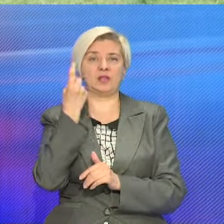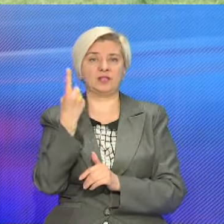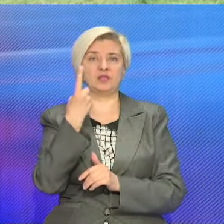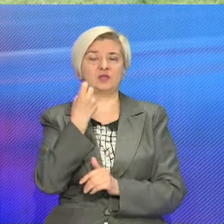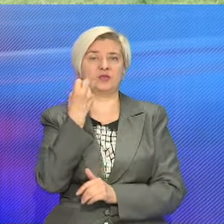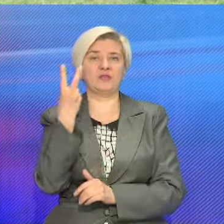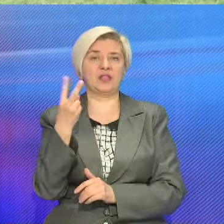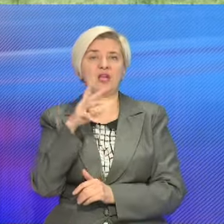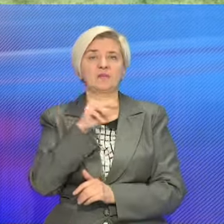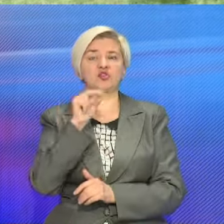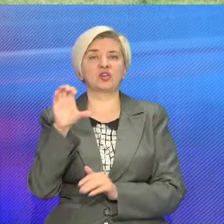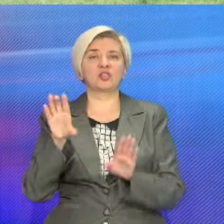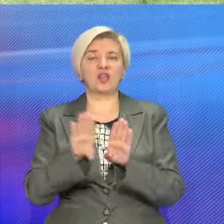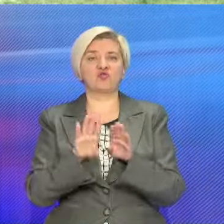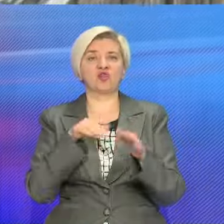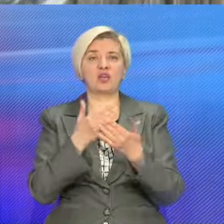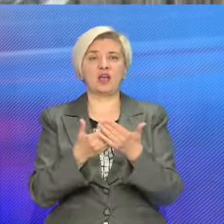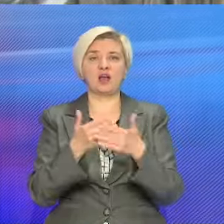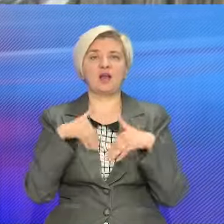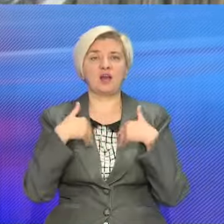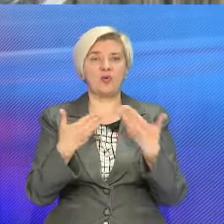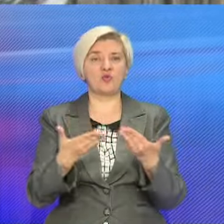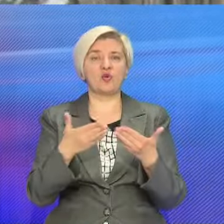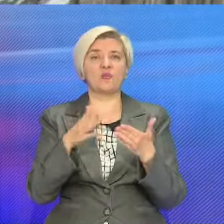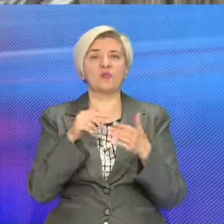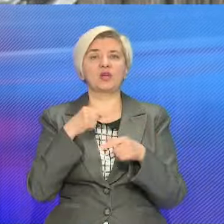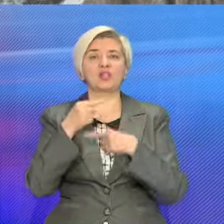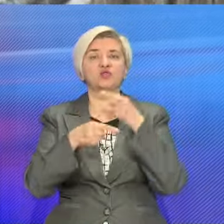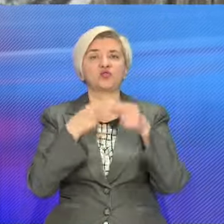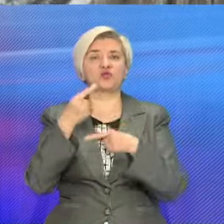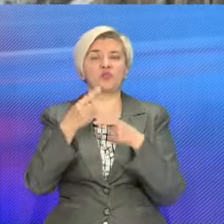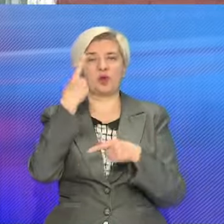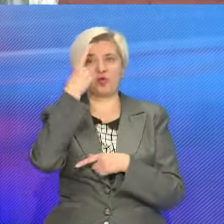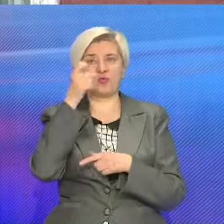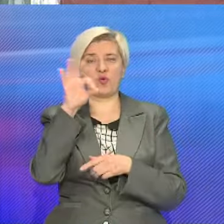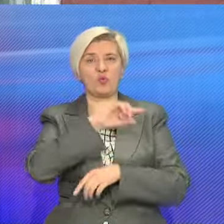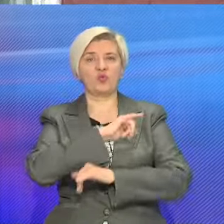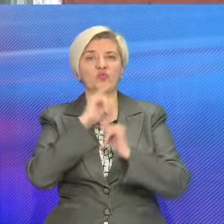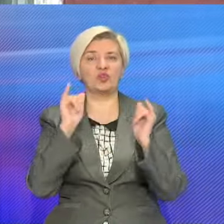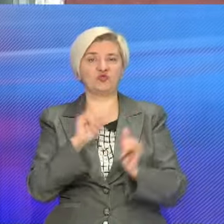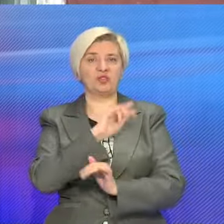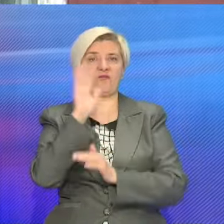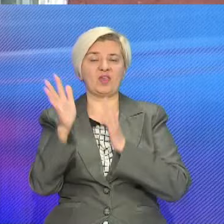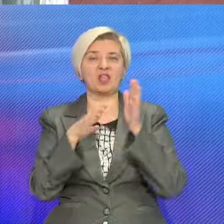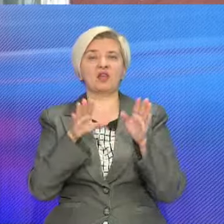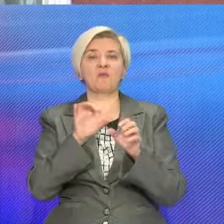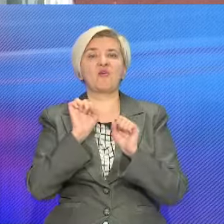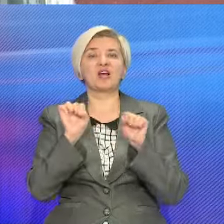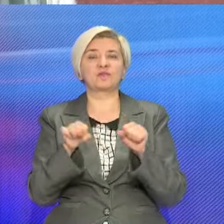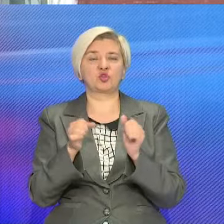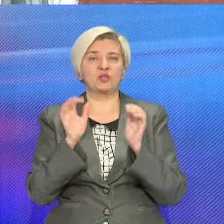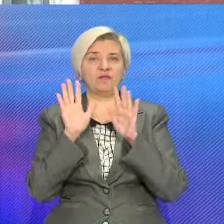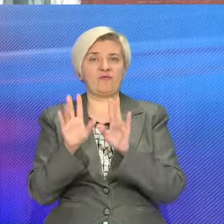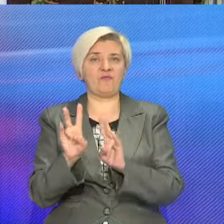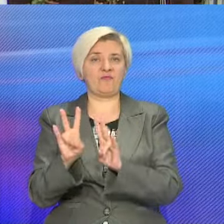так само настойливо рекомендует при наступных попередженнях об узмоцнении ветру по махчимости побыть дома. Так безопасней. Коли не,